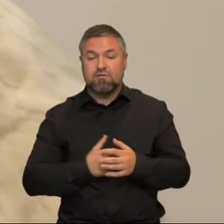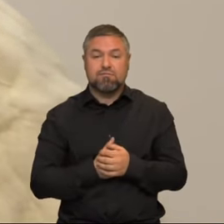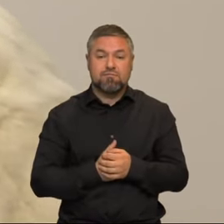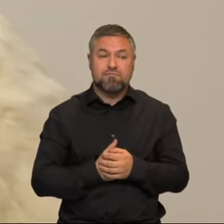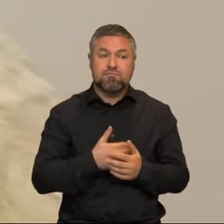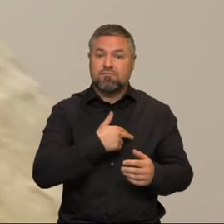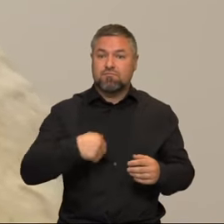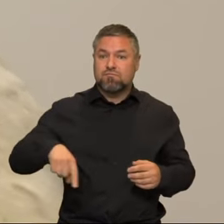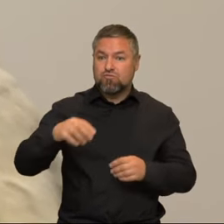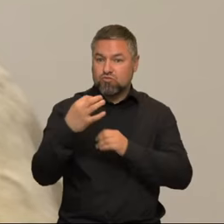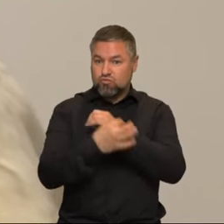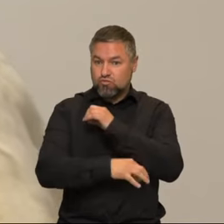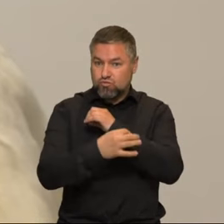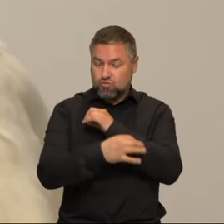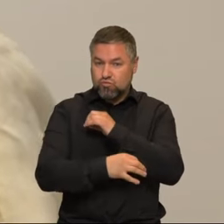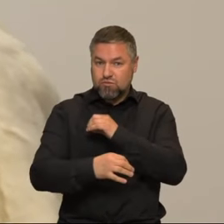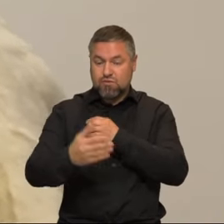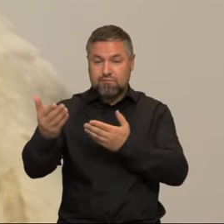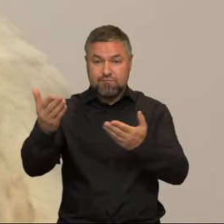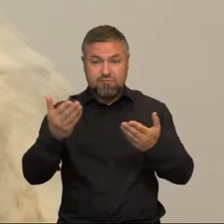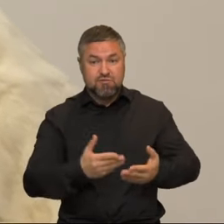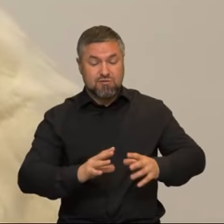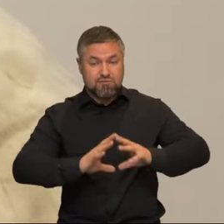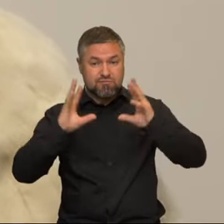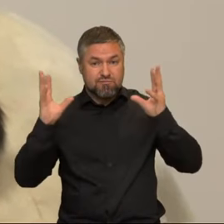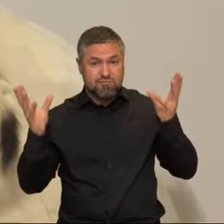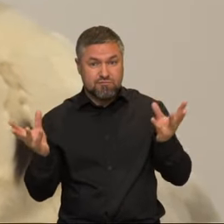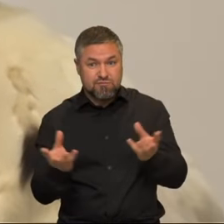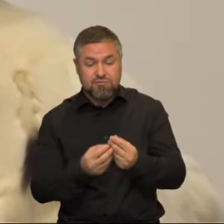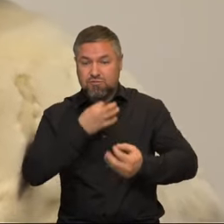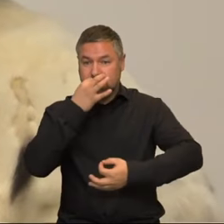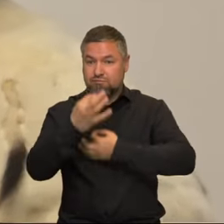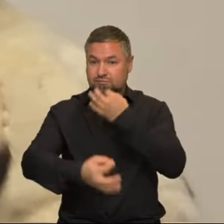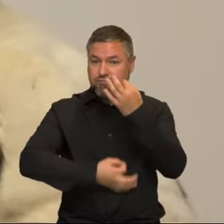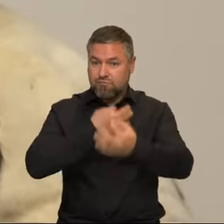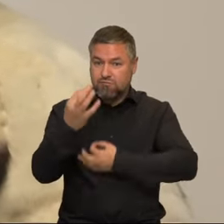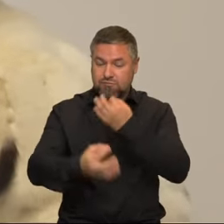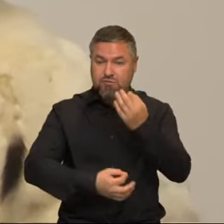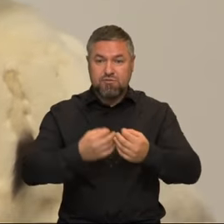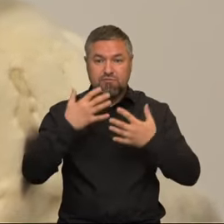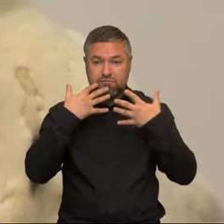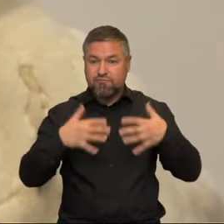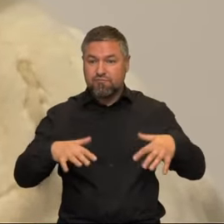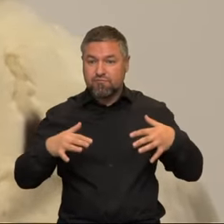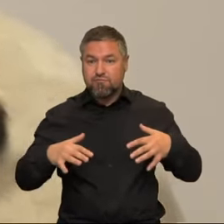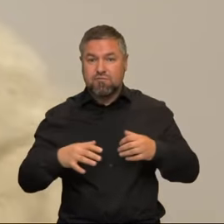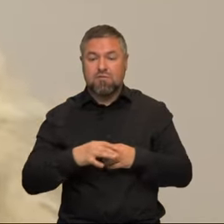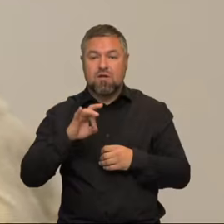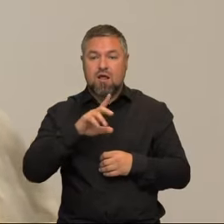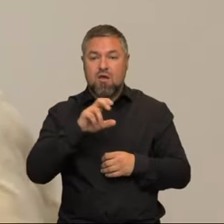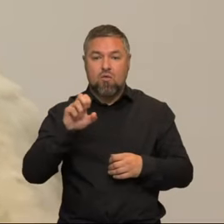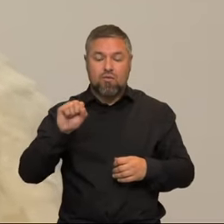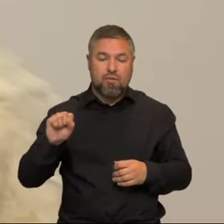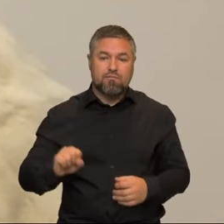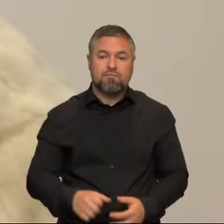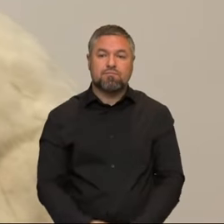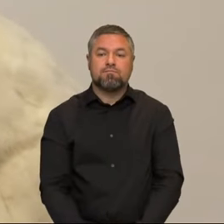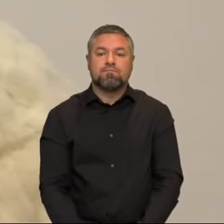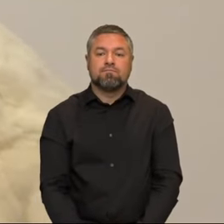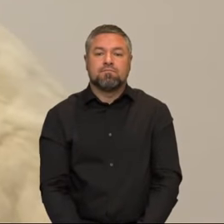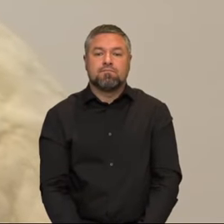2021-2022 w naszej uczelni. Zapraszam wszystkich do odśpiewania pieśni radosnej Gaudamus Igitur.